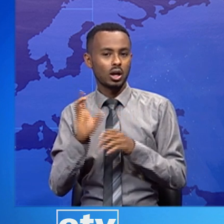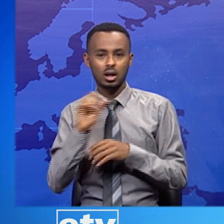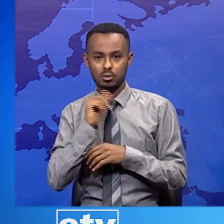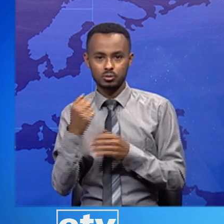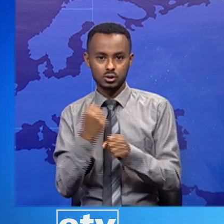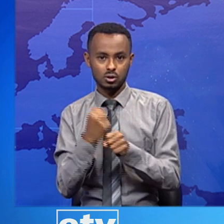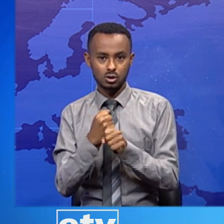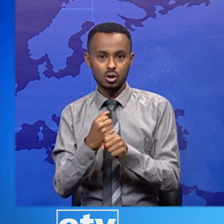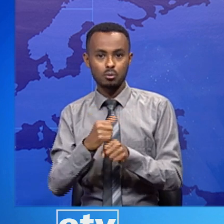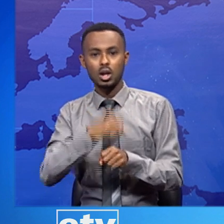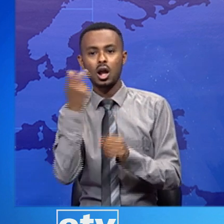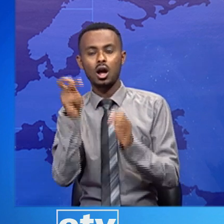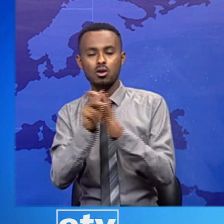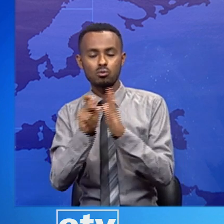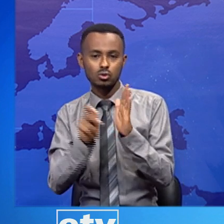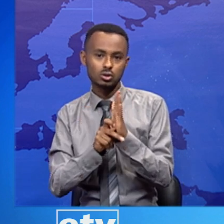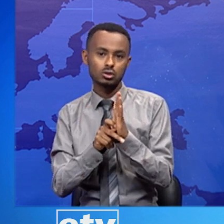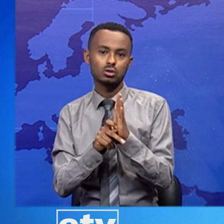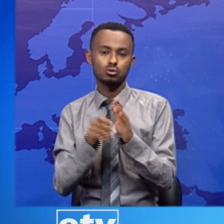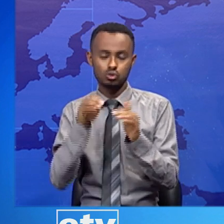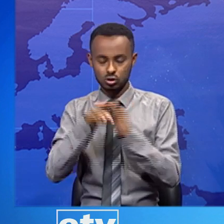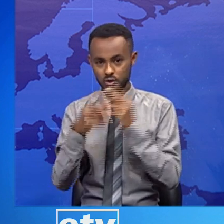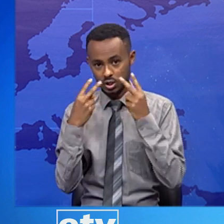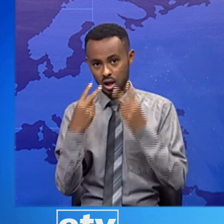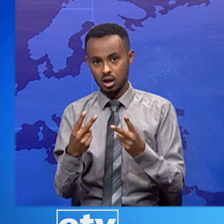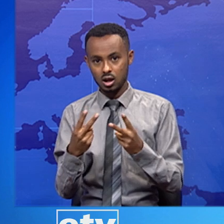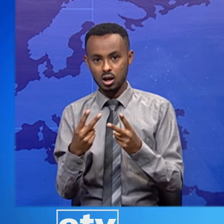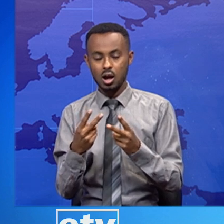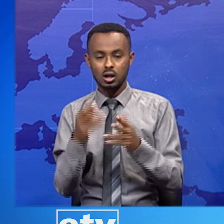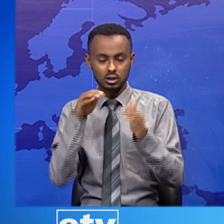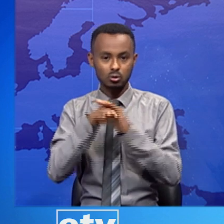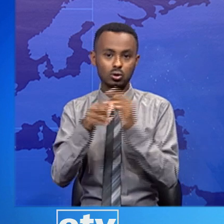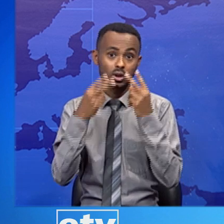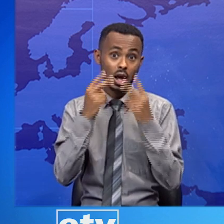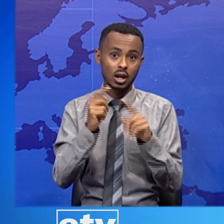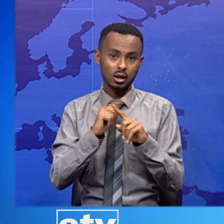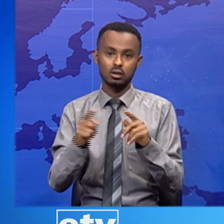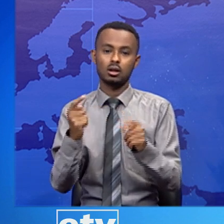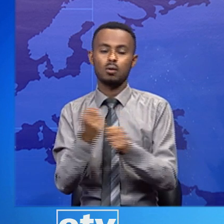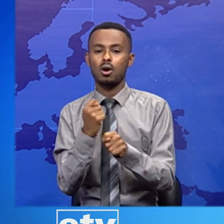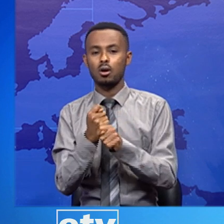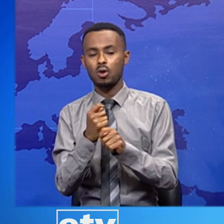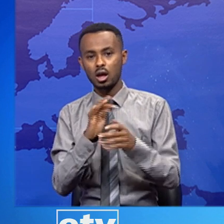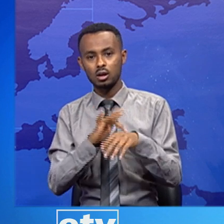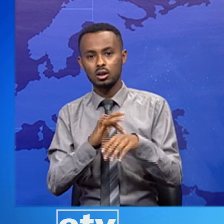ጭምር ነው ህጎቹም ደንቦችም መመሪያዎቹም አስገብተውት እናያለን።